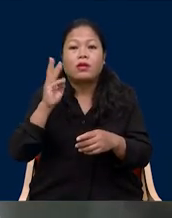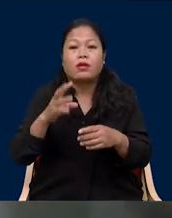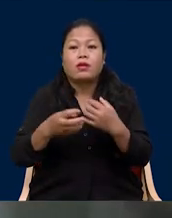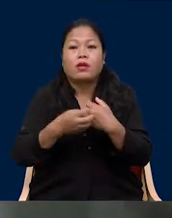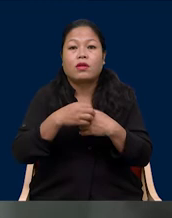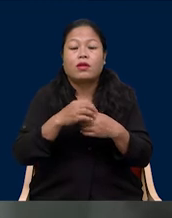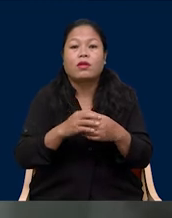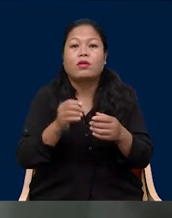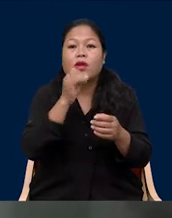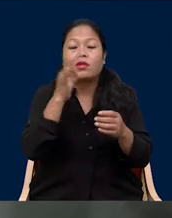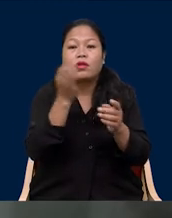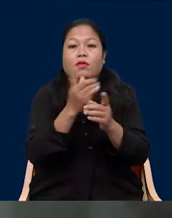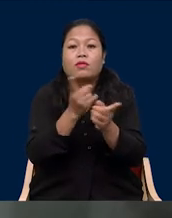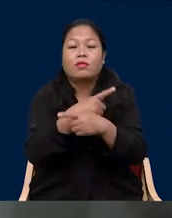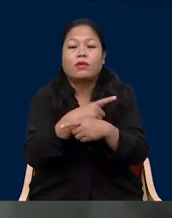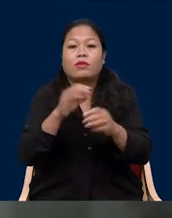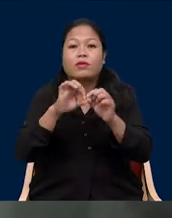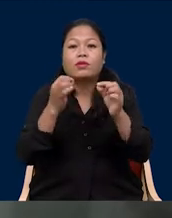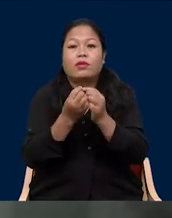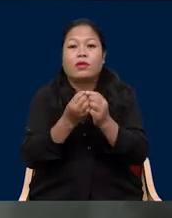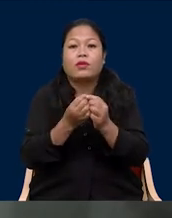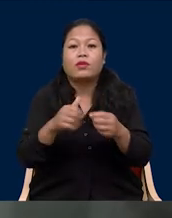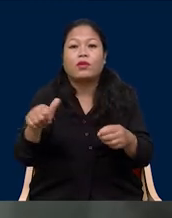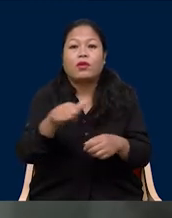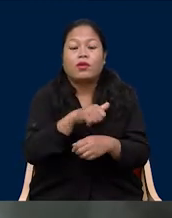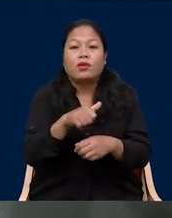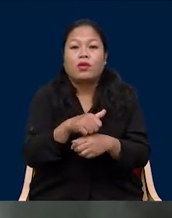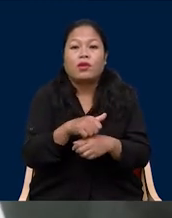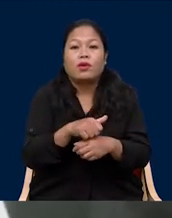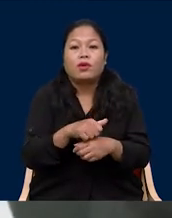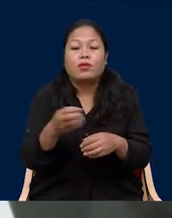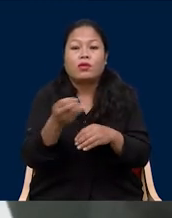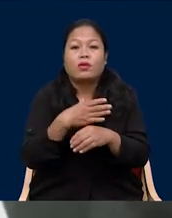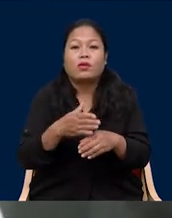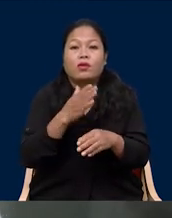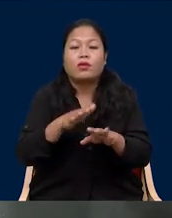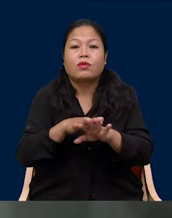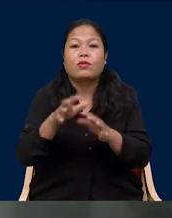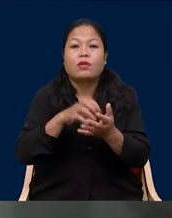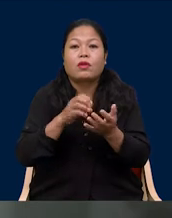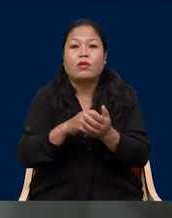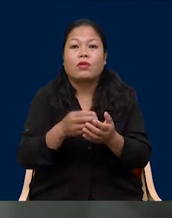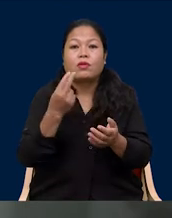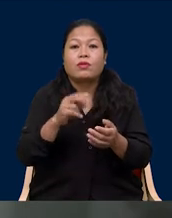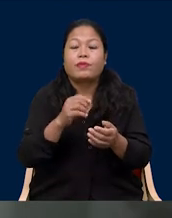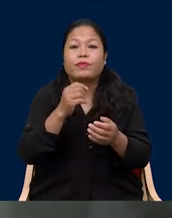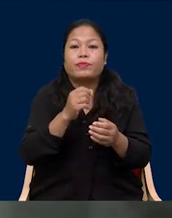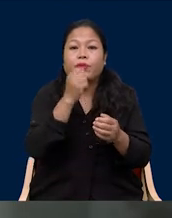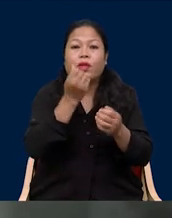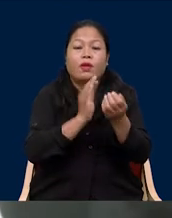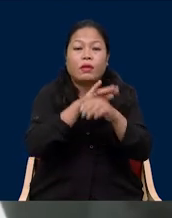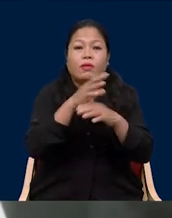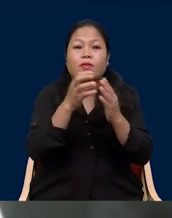त फोर्थ मोस्ट भल्नरेबल कन्ट्री हो क्लाइमेट चेन्ज जलवायु परिवर्तनको हिसाबले हेर्दाखेरि. तर त्यो त्यसको असरहरू सबै ठाउँमा परेको छ,